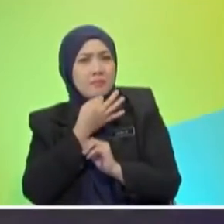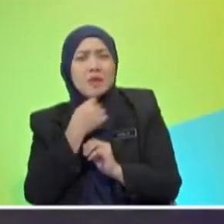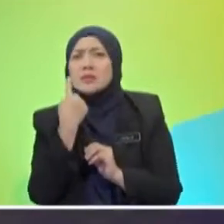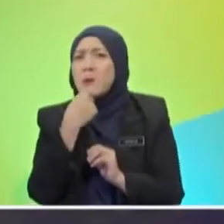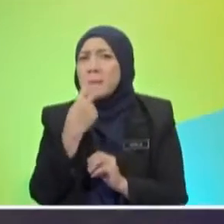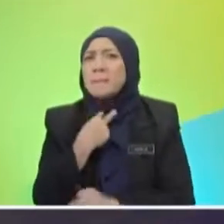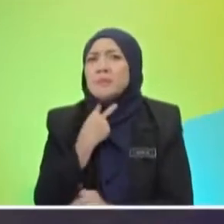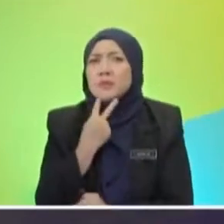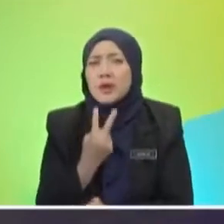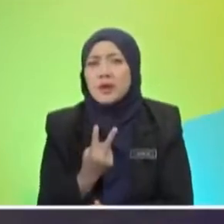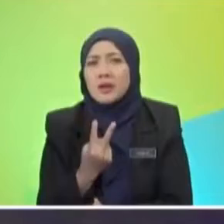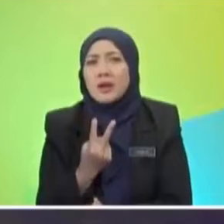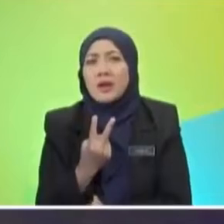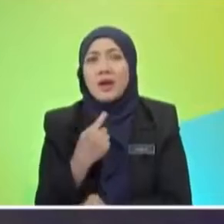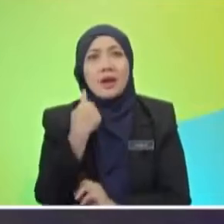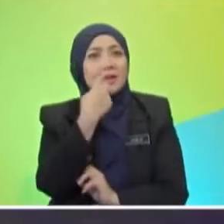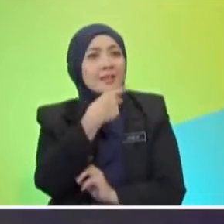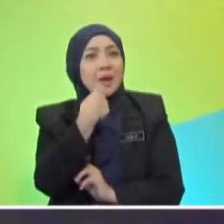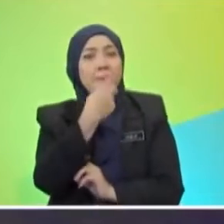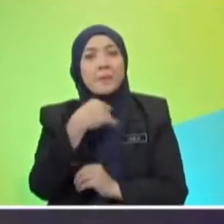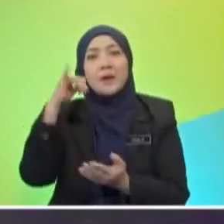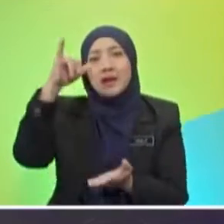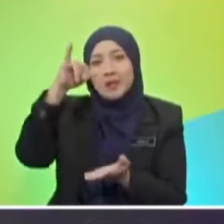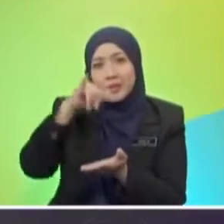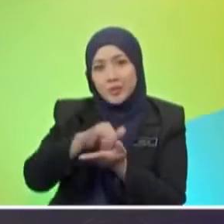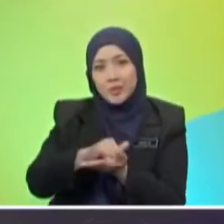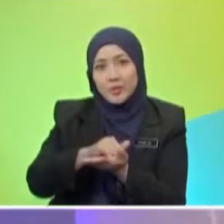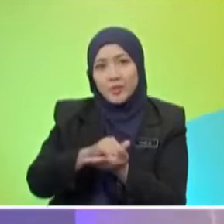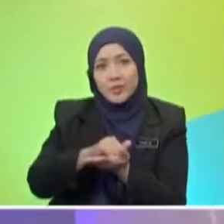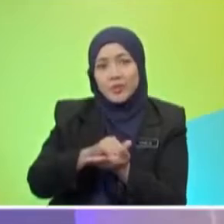siapa? Siapa itu?